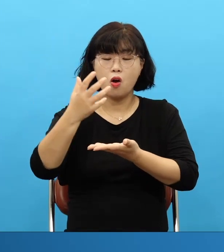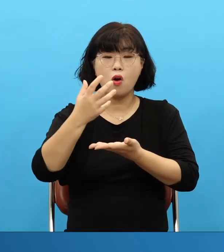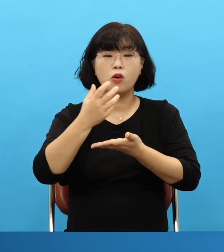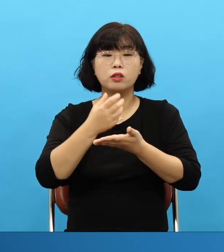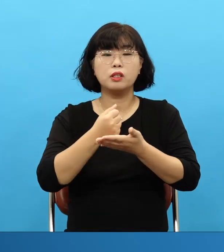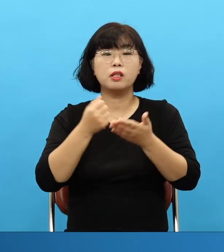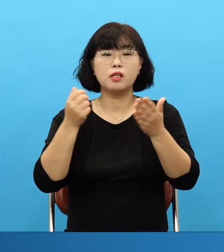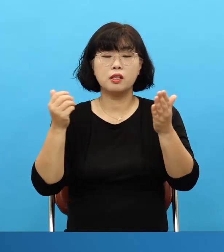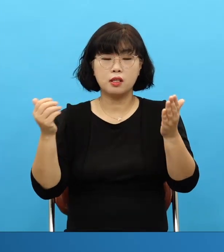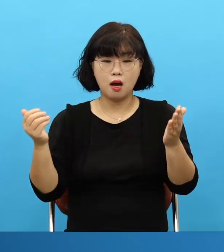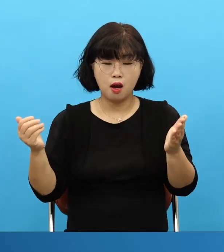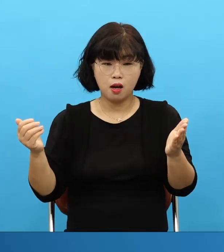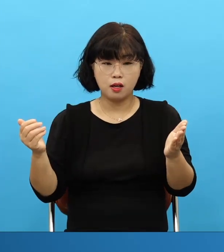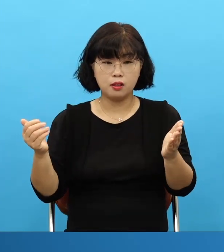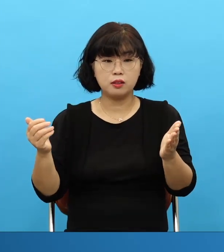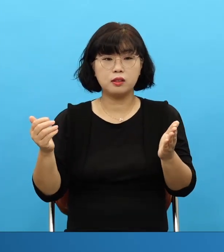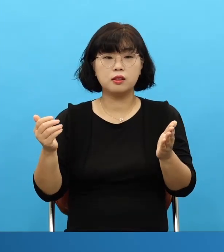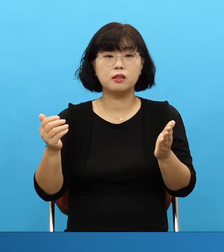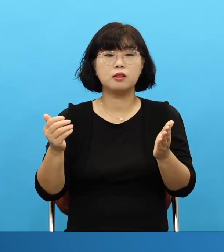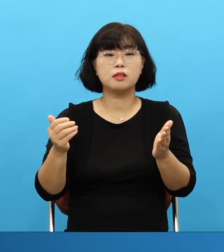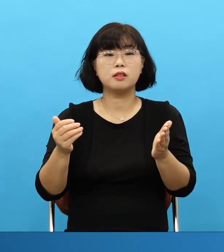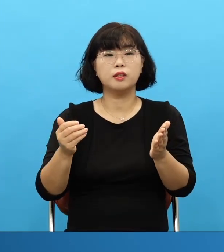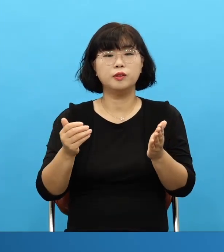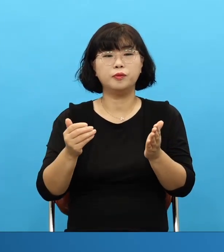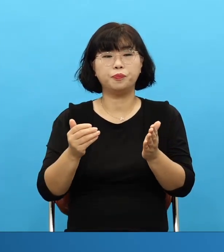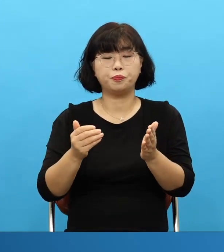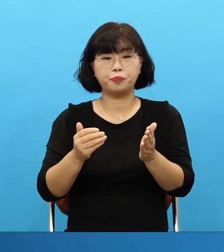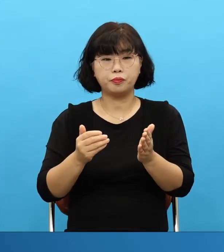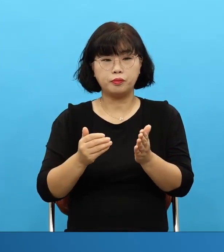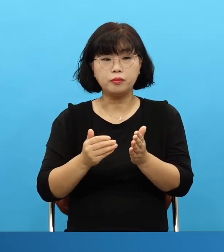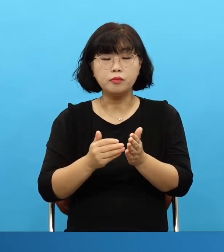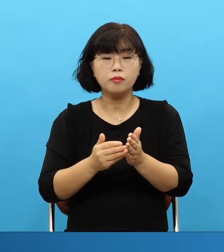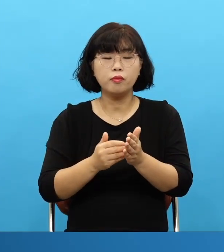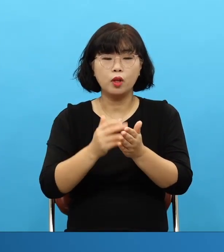승리를 얻기까지